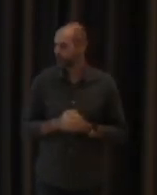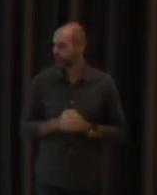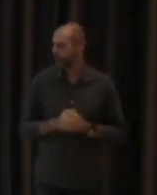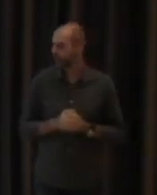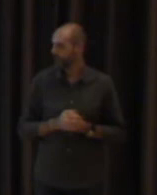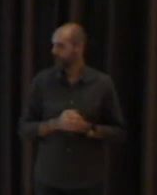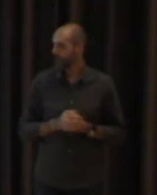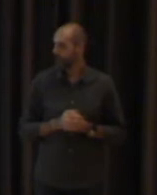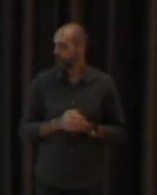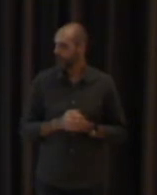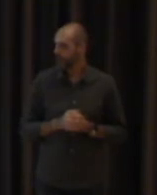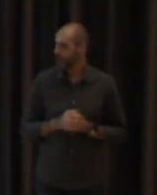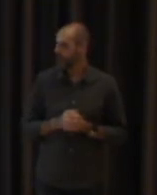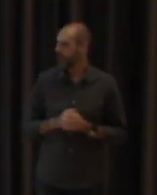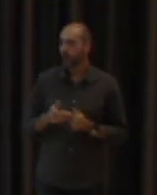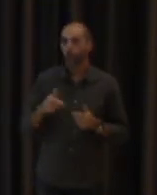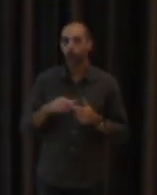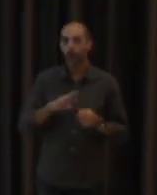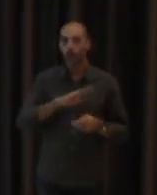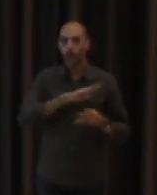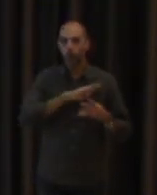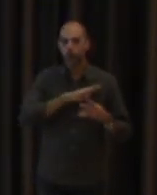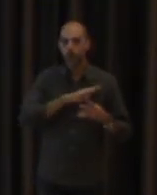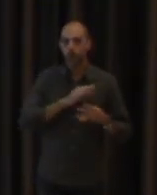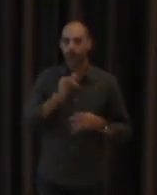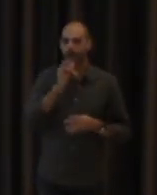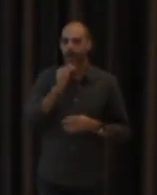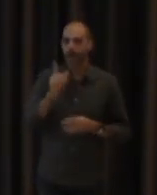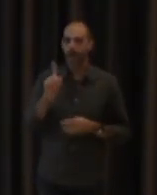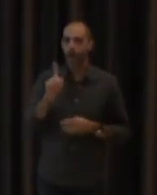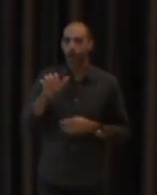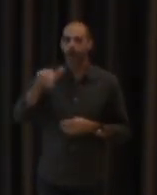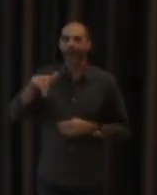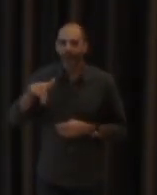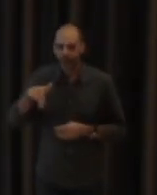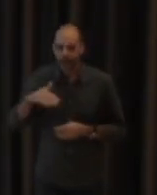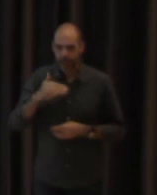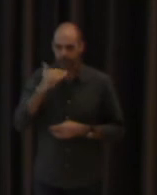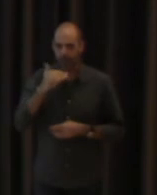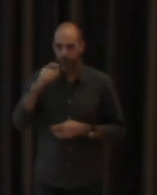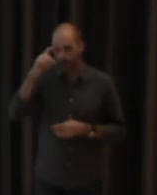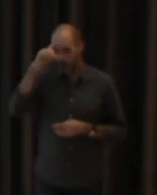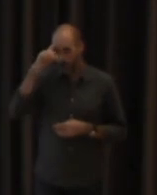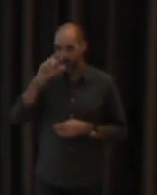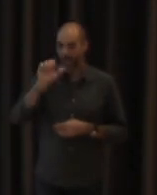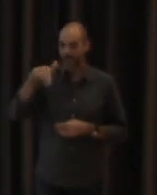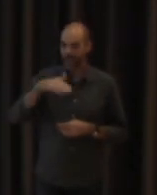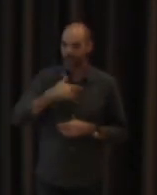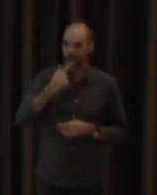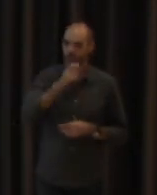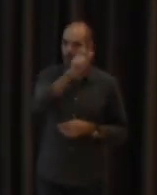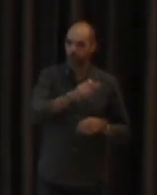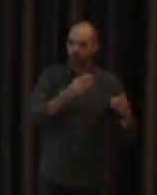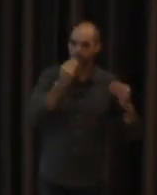que tenim amb el possessiu, però encara no en sabem el nom, fixeu-vos que seu representa del personatge.